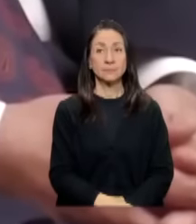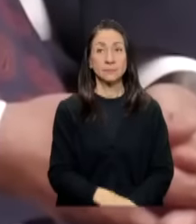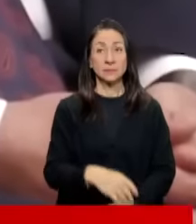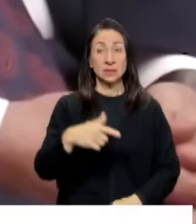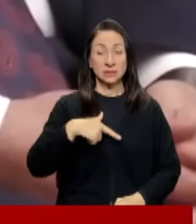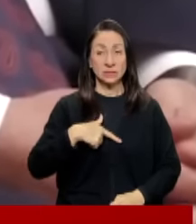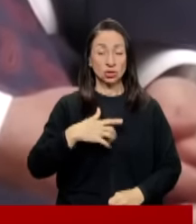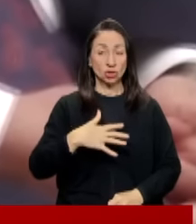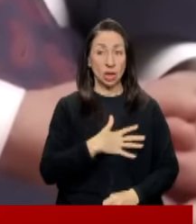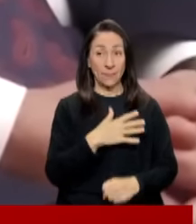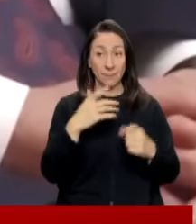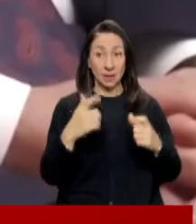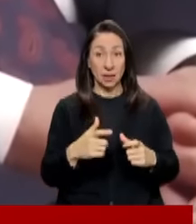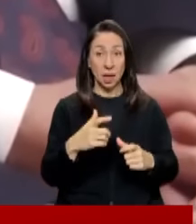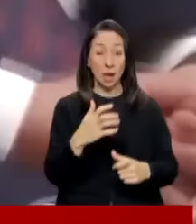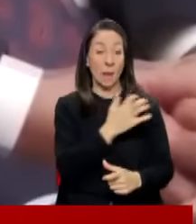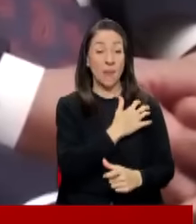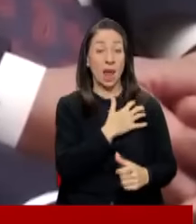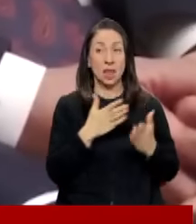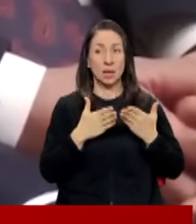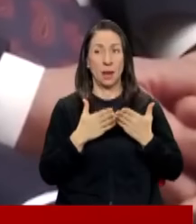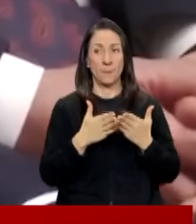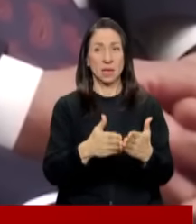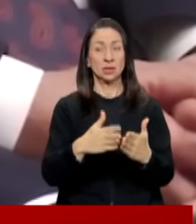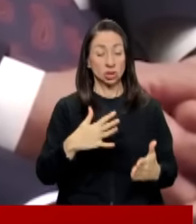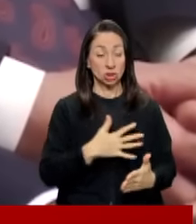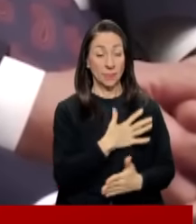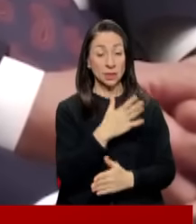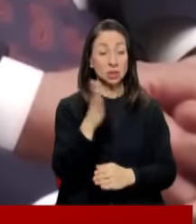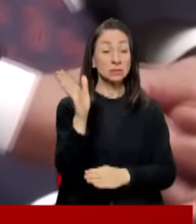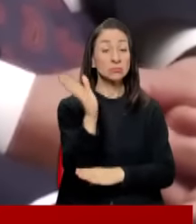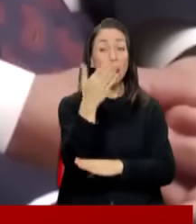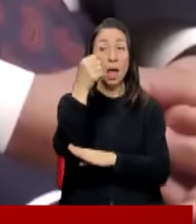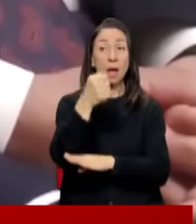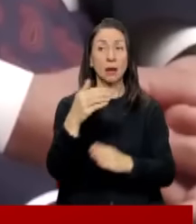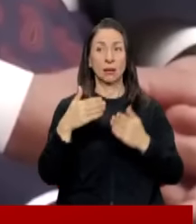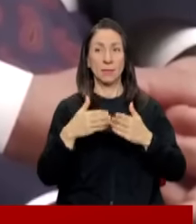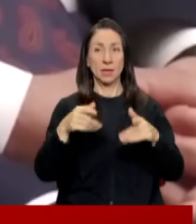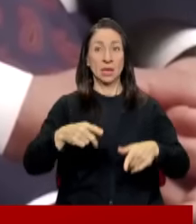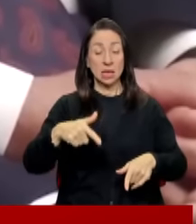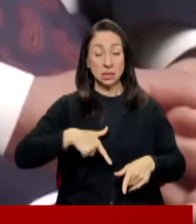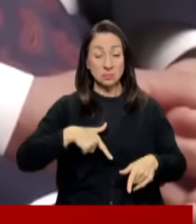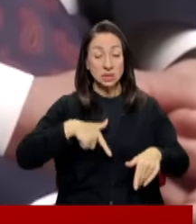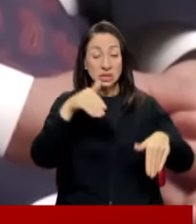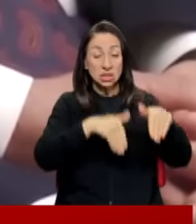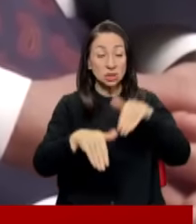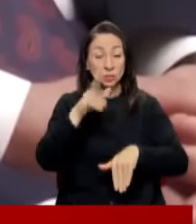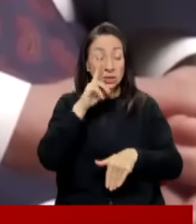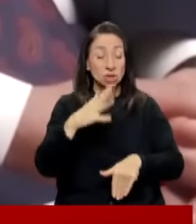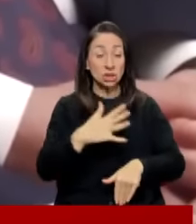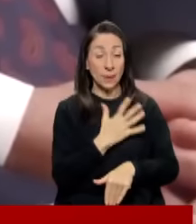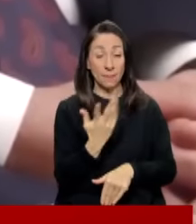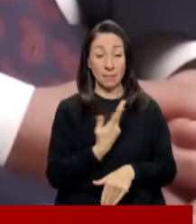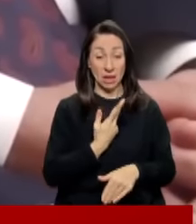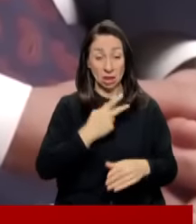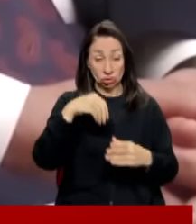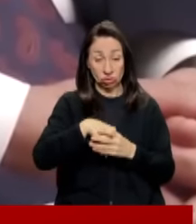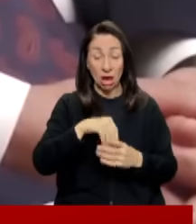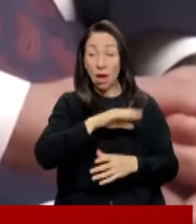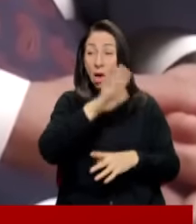İzmir Cumhuriyet Halk Partisi'nin amiral gemisidir. Cumhuriyet Halk Partisi'nin sancak gemisidir. İzmir'deki seçim sonuçları Cumhuriyet Halk Partisi için